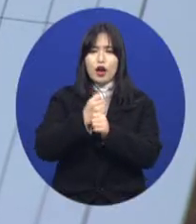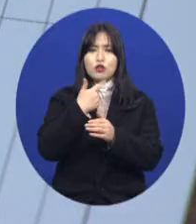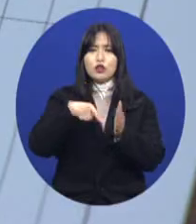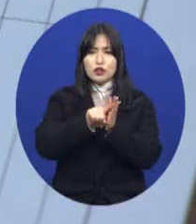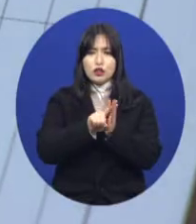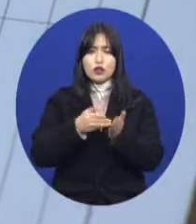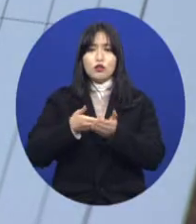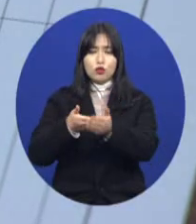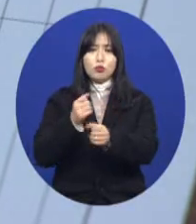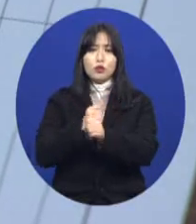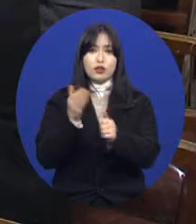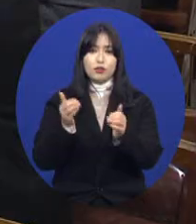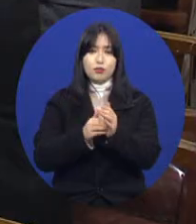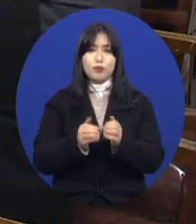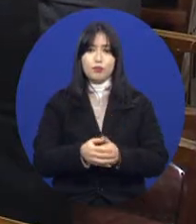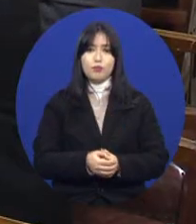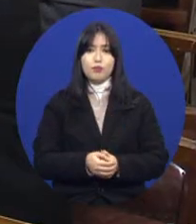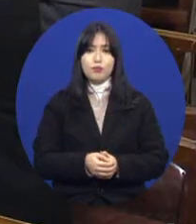것을 주문했습니다